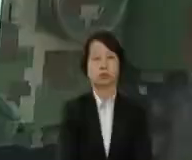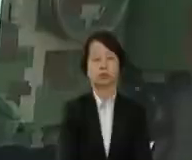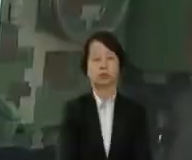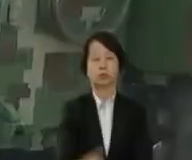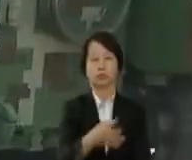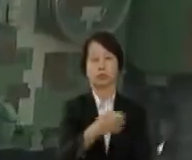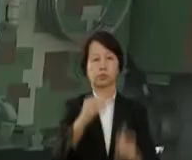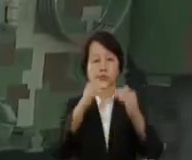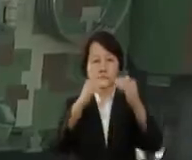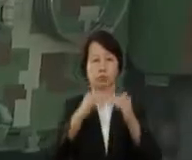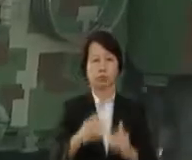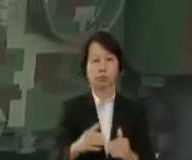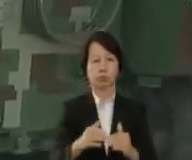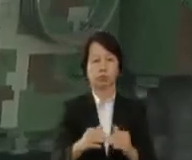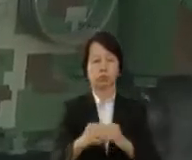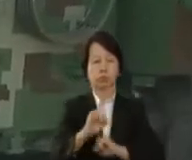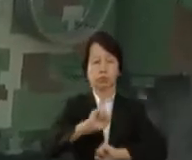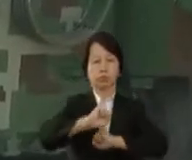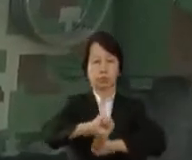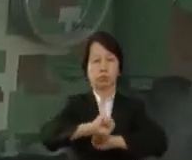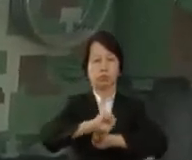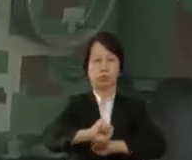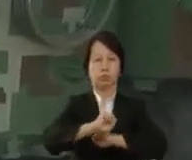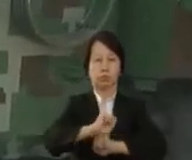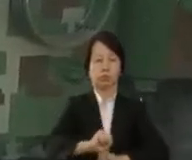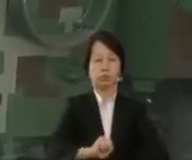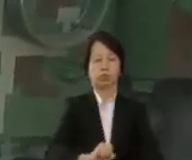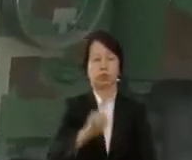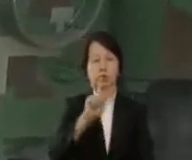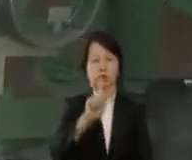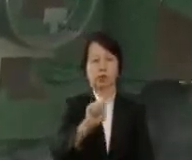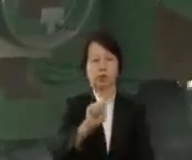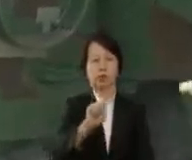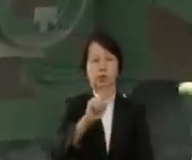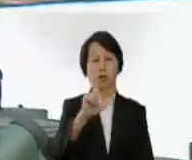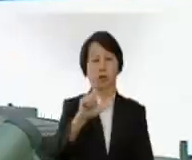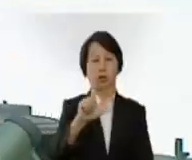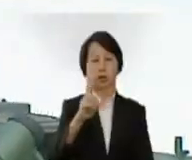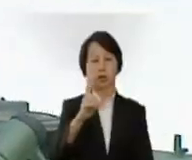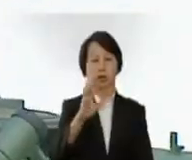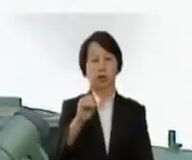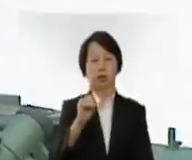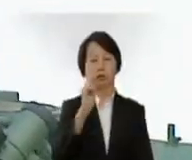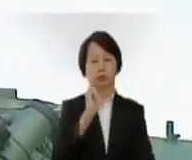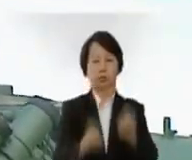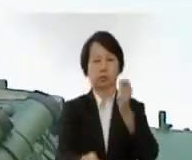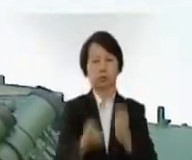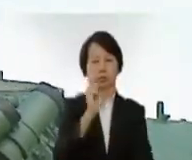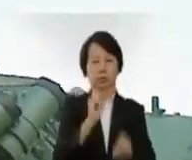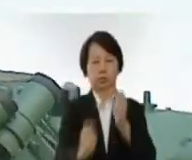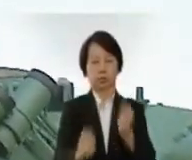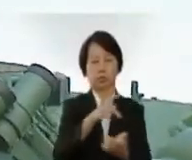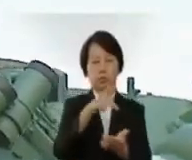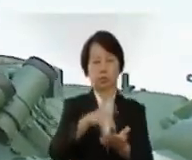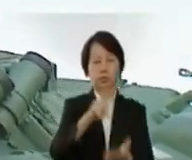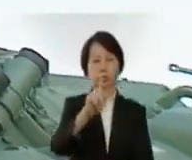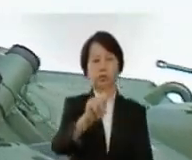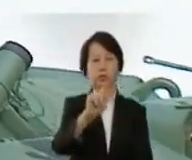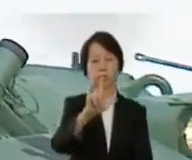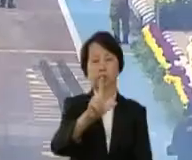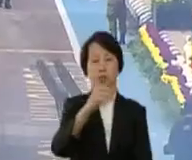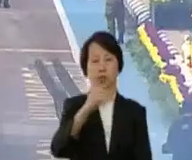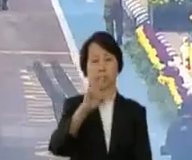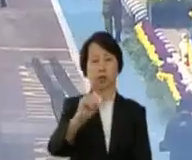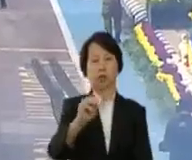Dan seterusnya mendahului kontingen Tentera Laut Diraja Malaysia ialah Pancaragan Pusat Tentera Laut Diraja